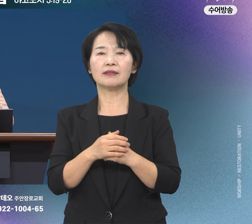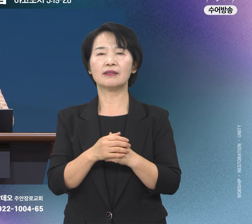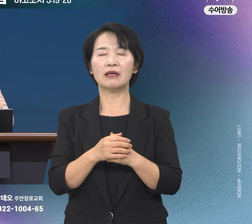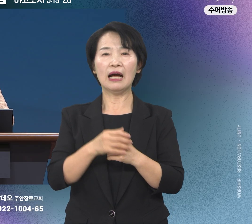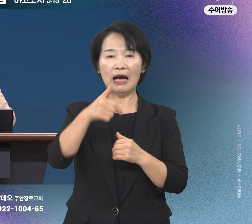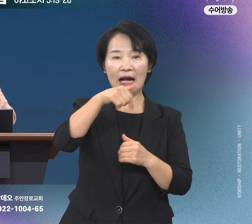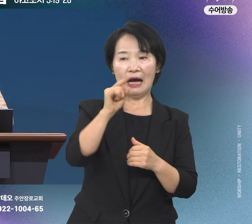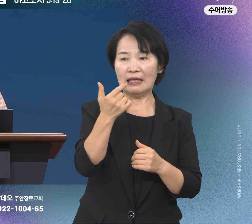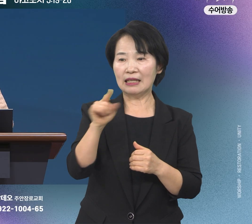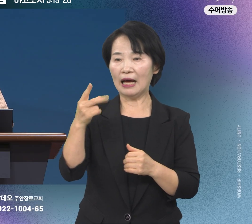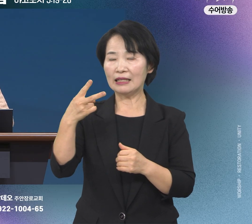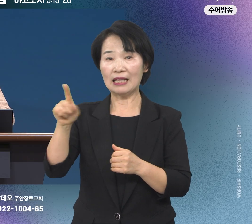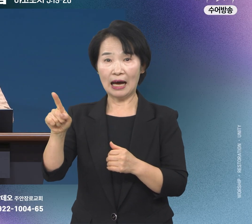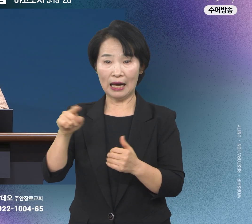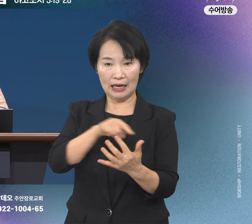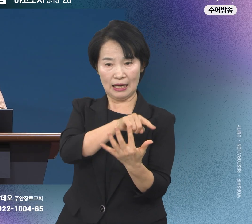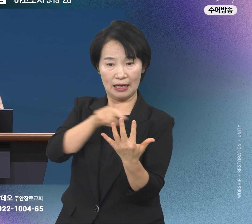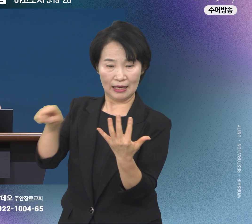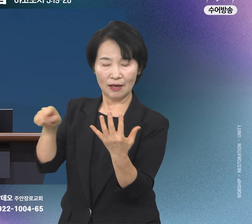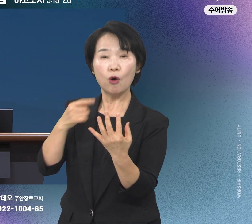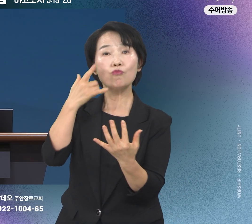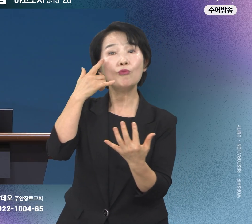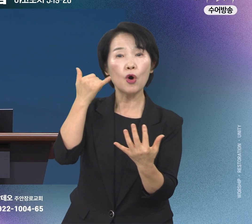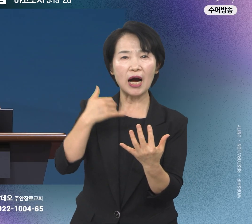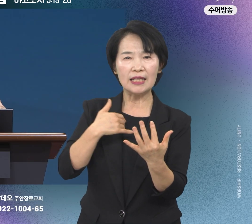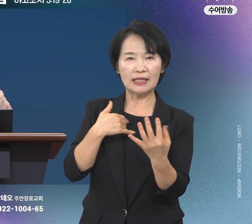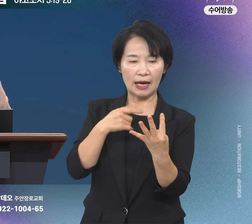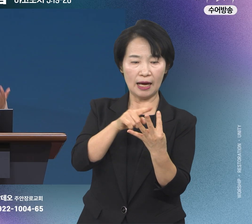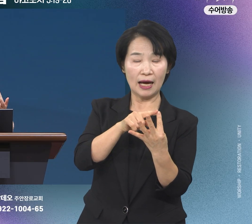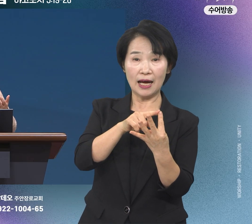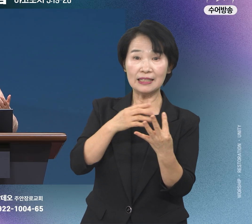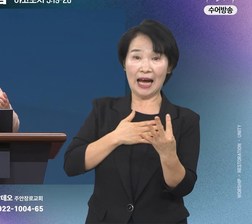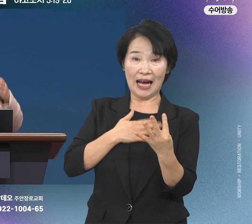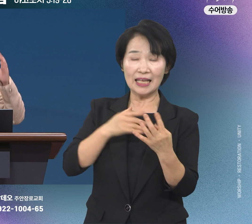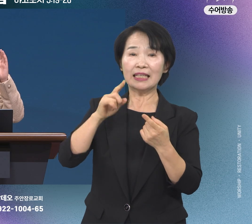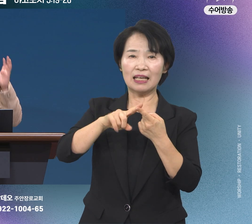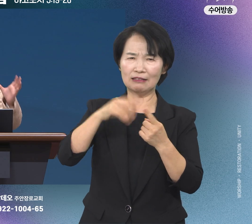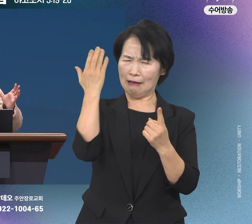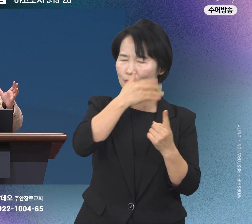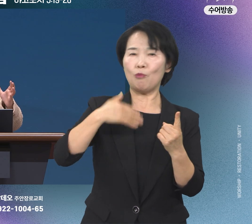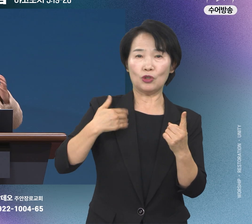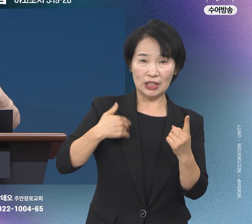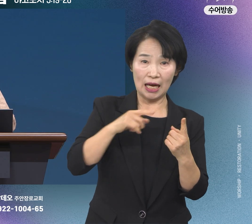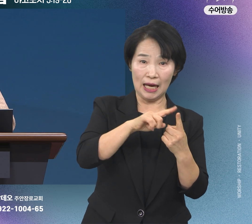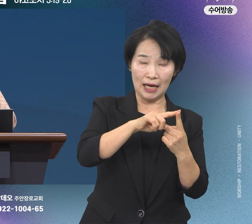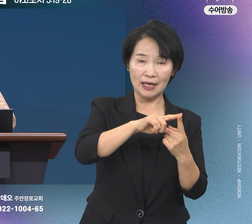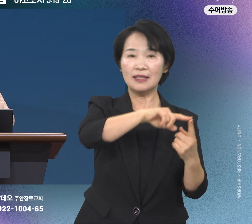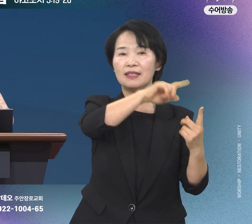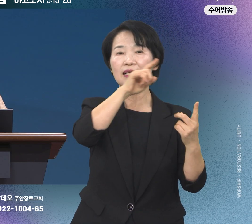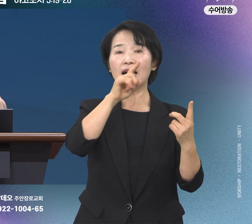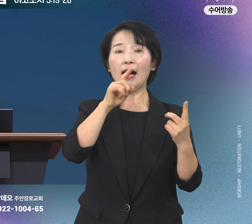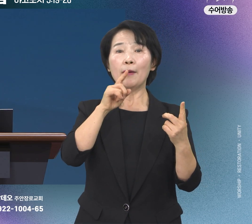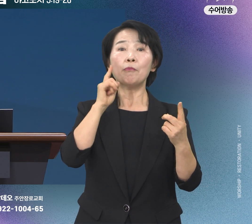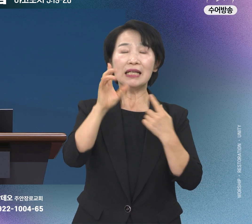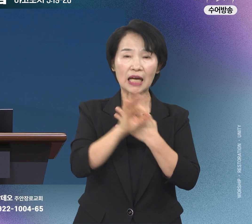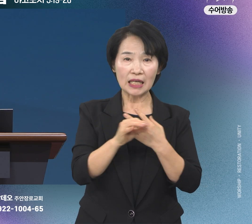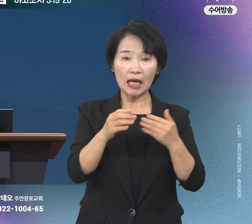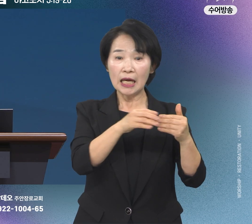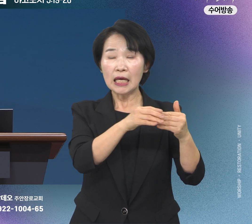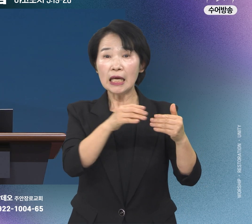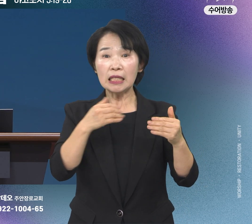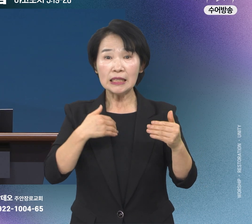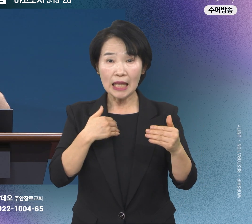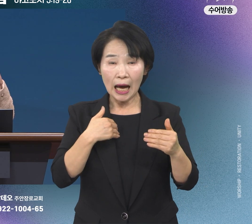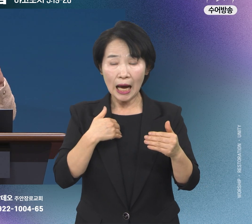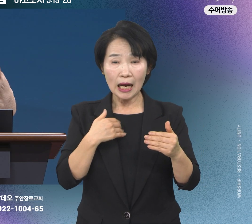신천지 다니는 것은 모르나 내가 만약 신천지인 것을 알았을 때 이제 우리 부모님은 이단 상담소에 나를 데려갈